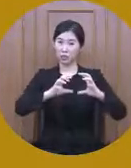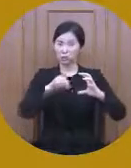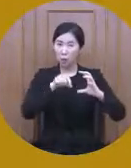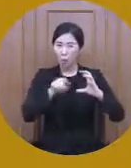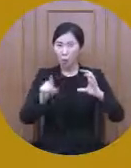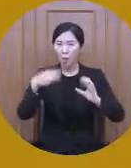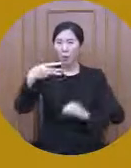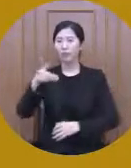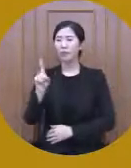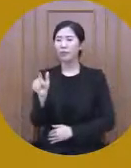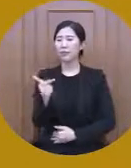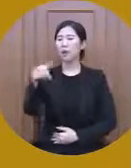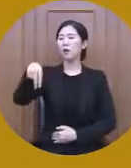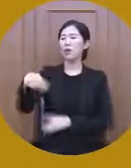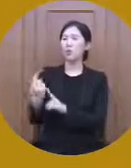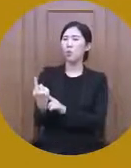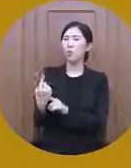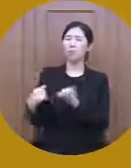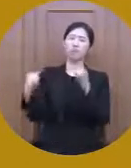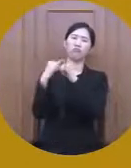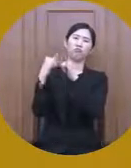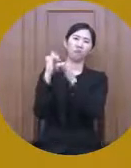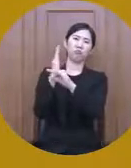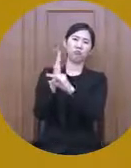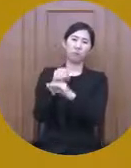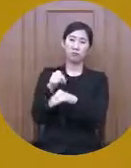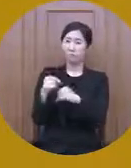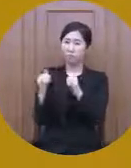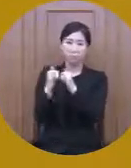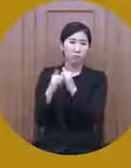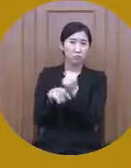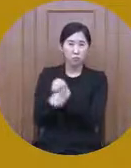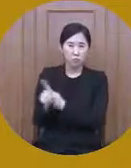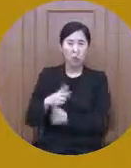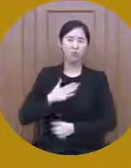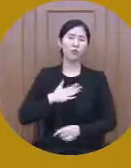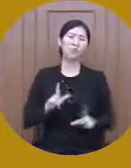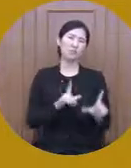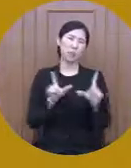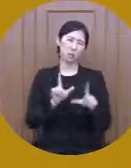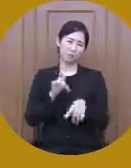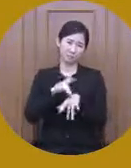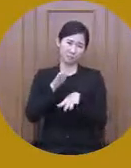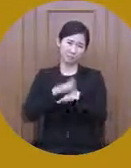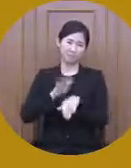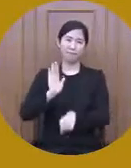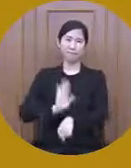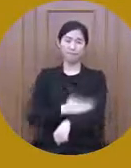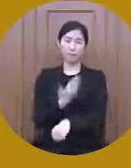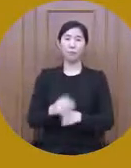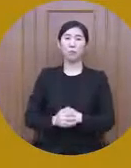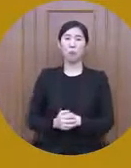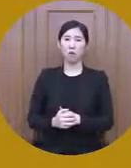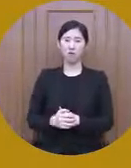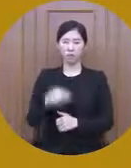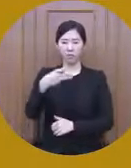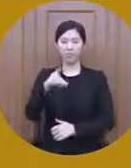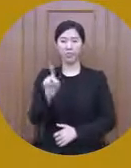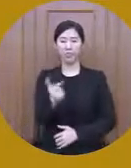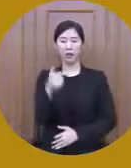중입니다. 그리고 그 전쟁은 우리의 삶에서 비롯됐습니다. 그 탄소 발자국을 줄이는